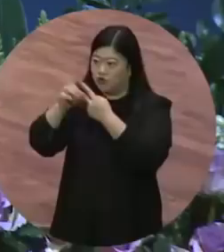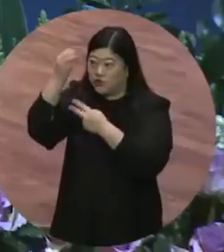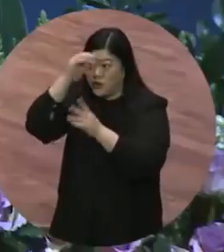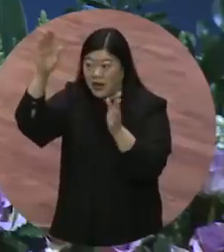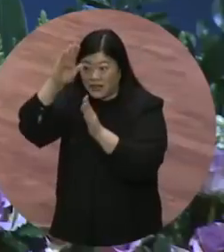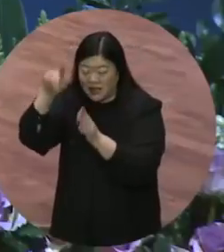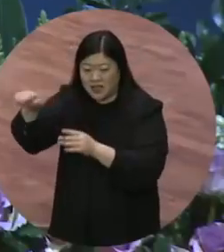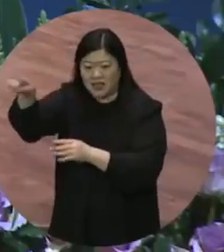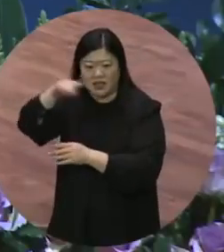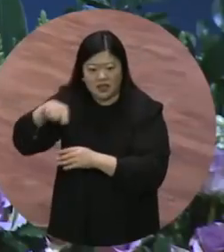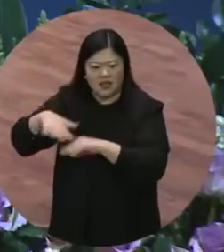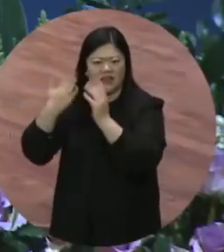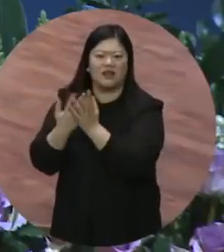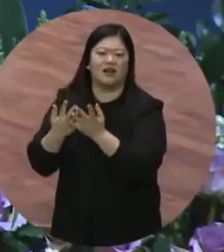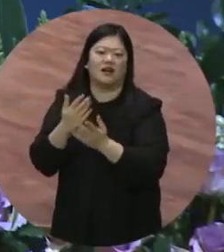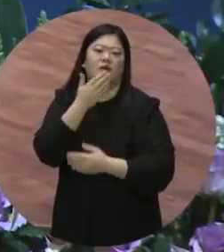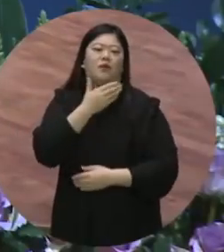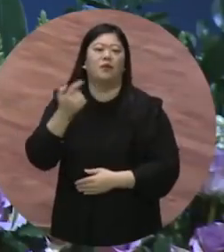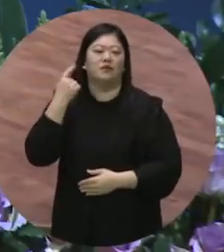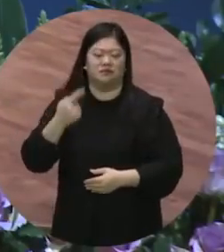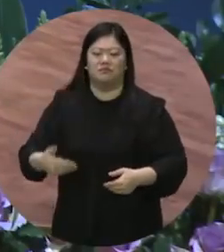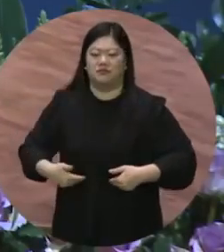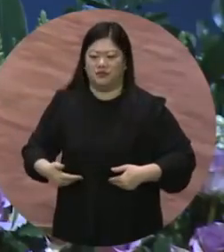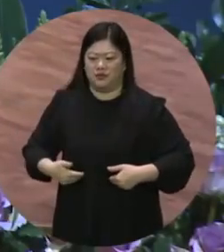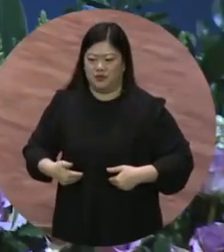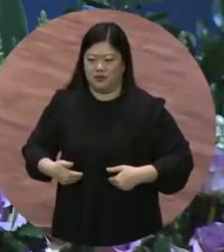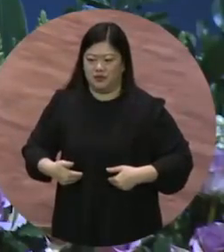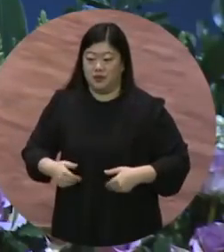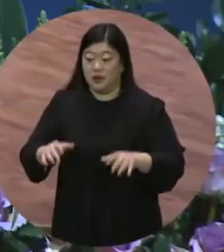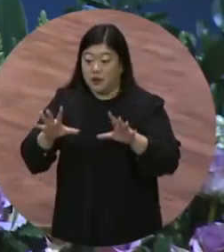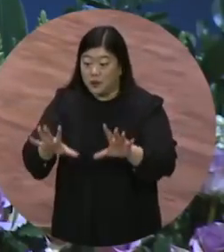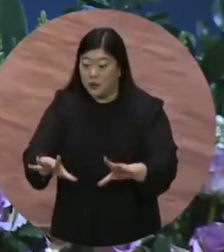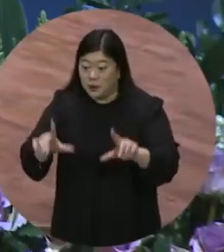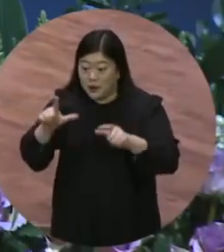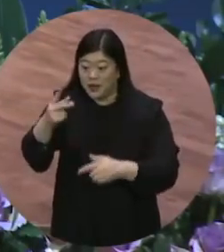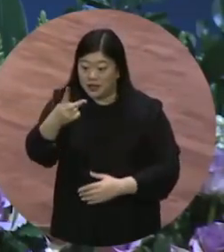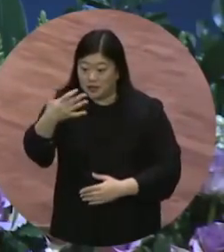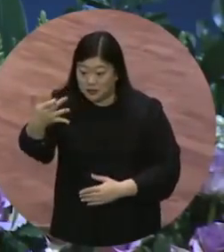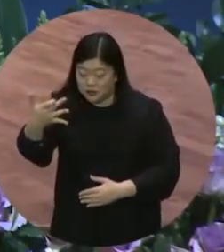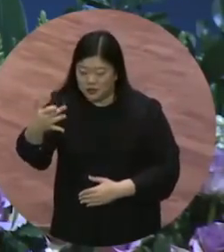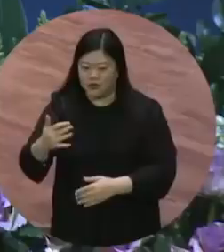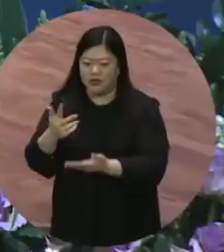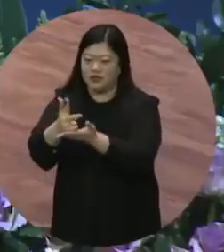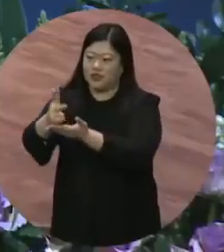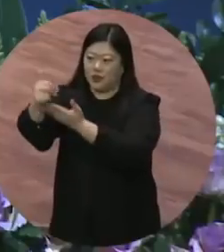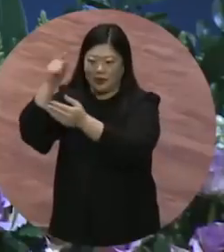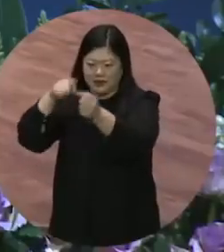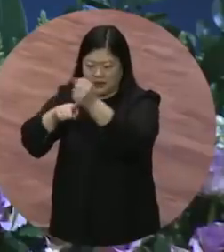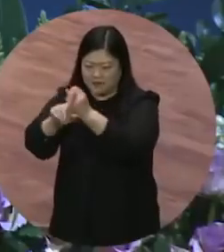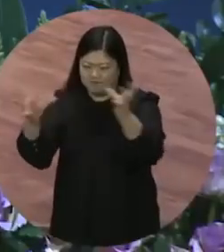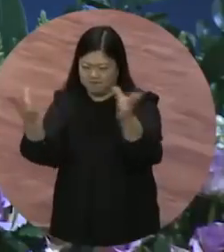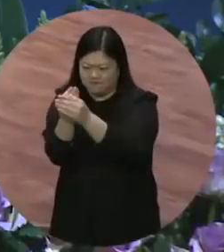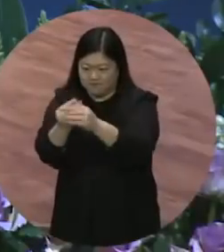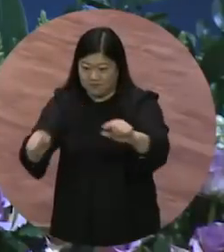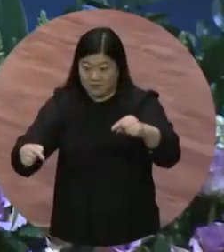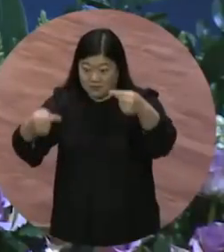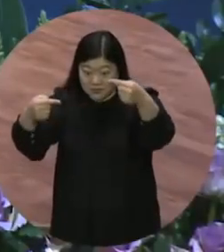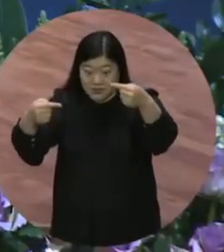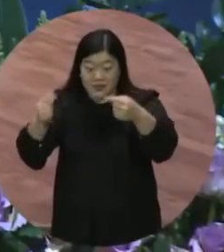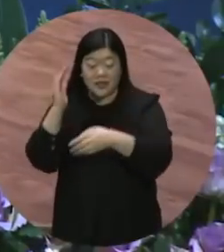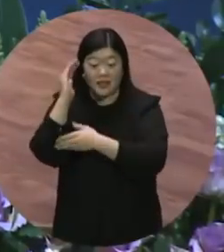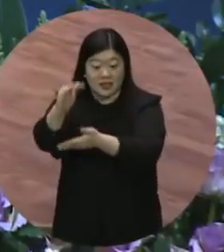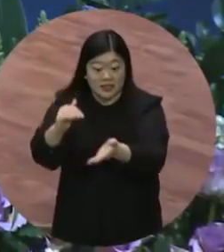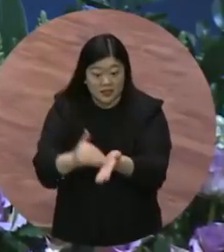그래서 2019년도에 오직 여호와의 뜻만이 완전히 설이라는 원단 메시지를 우리에게 주셨구나. 그 실천